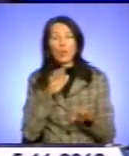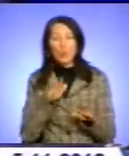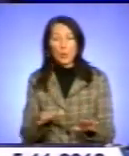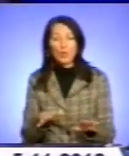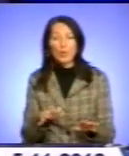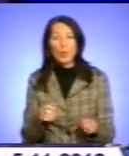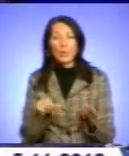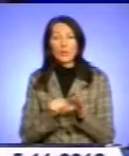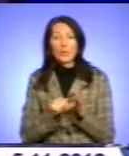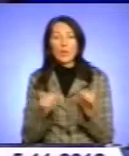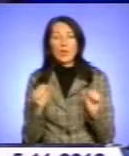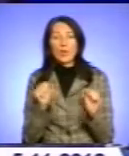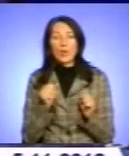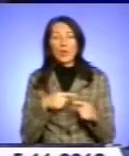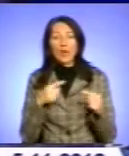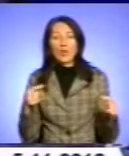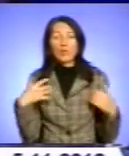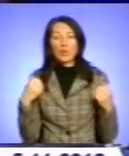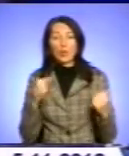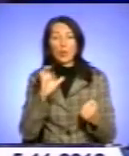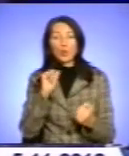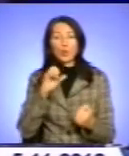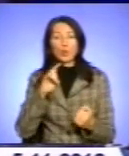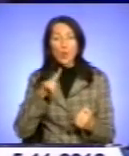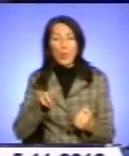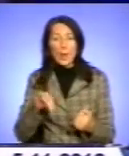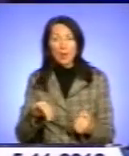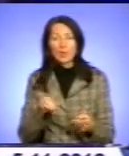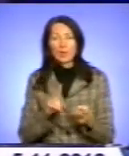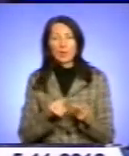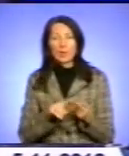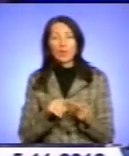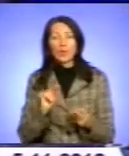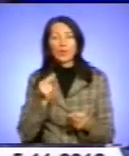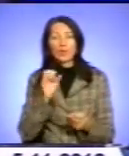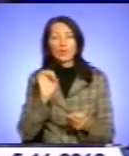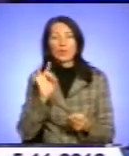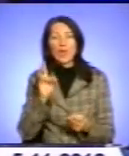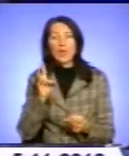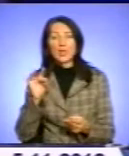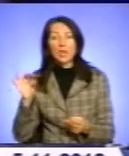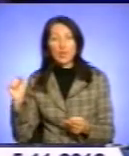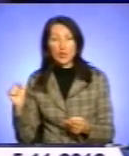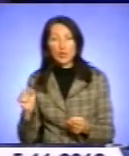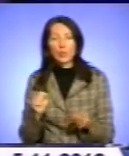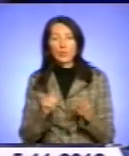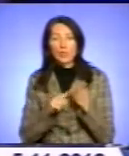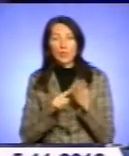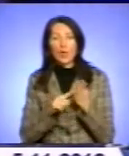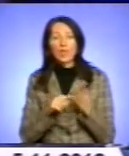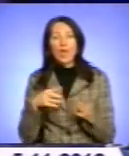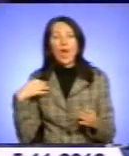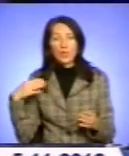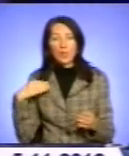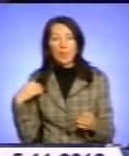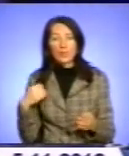зимових видів спорту Сумської області, а на третьому – Чернігівської. Четвертий щабель у рейтингу посіли спортсмени Львівщини. До